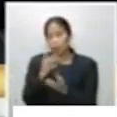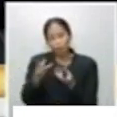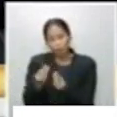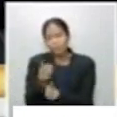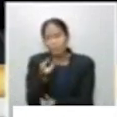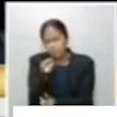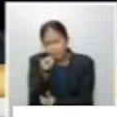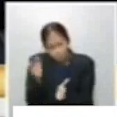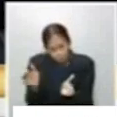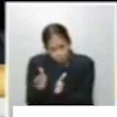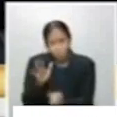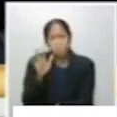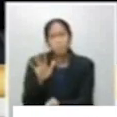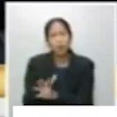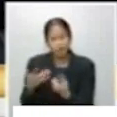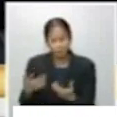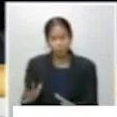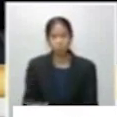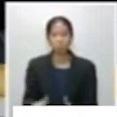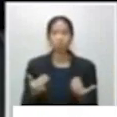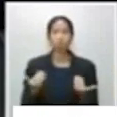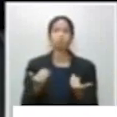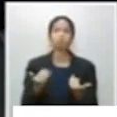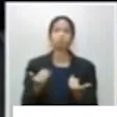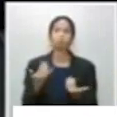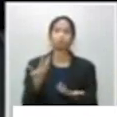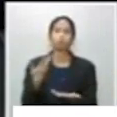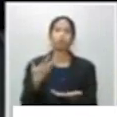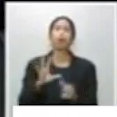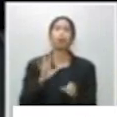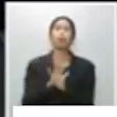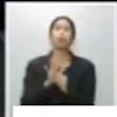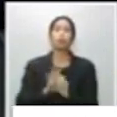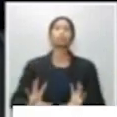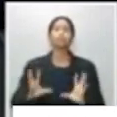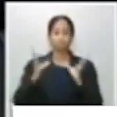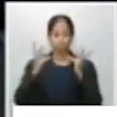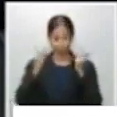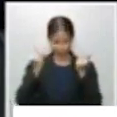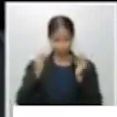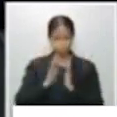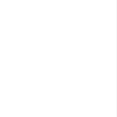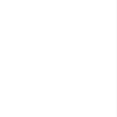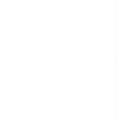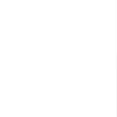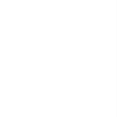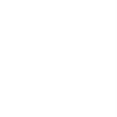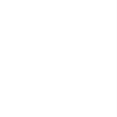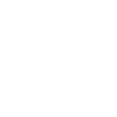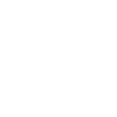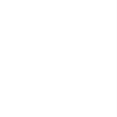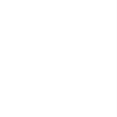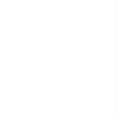แล้วครับท่านประธานครับผมก็เอาแค่นี้แหละครับขอบคุณมากครับ ครับขอบคุณครับ